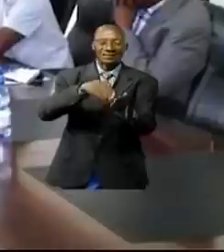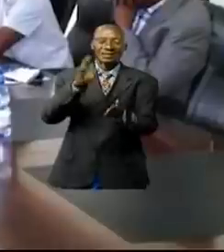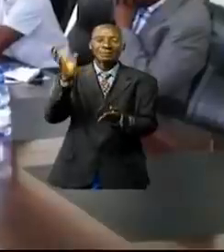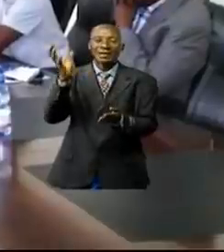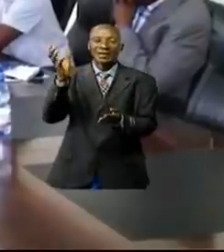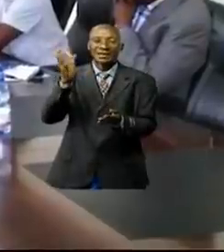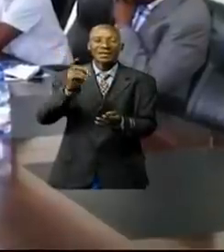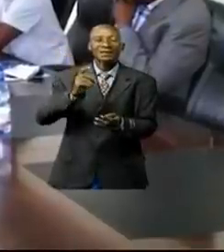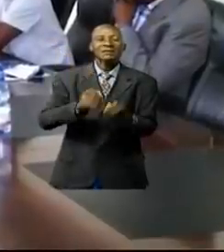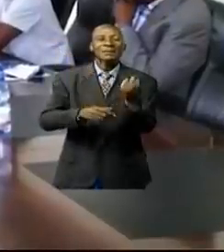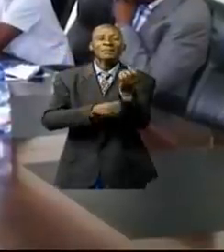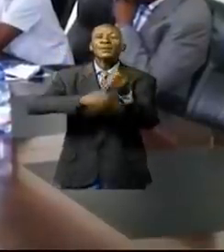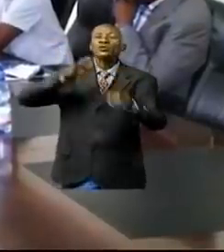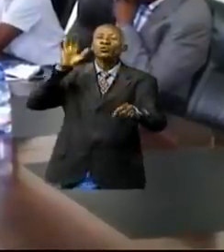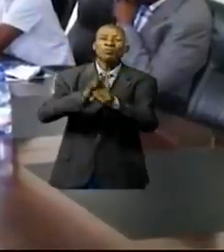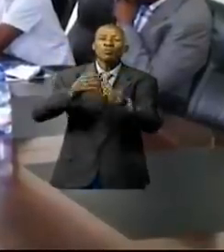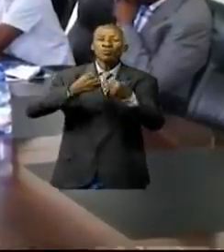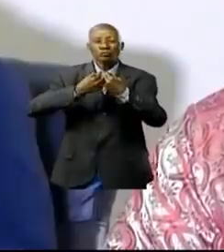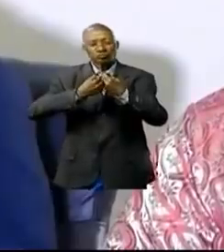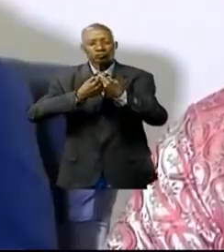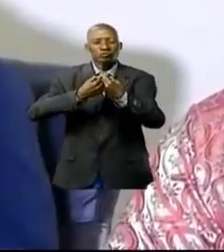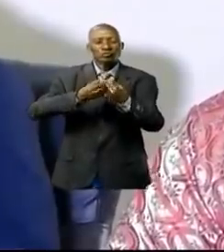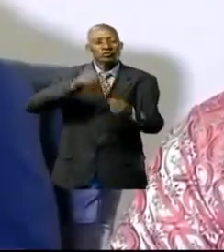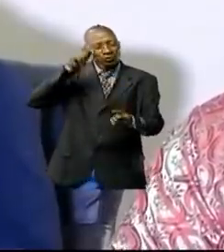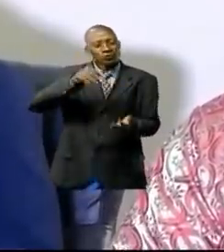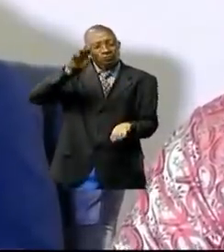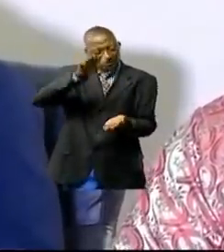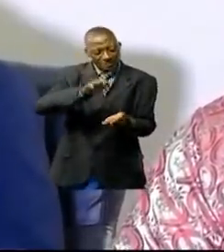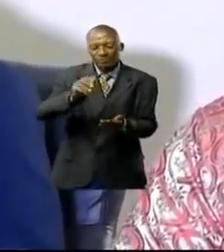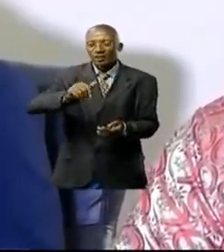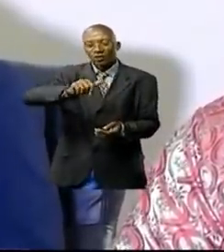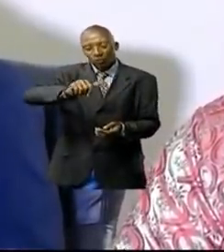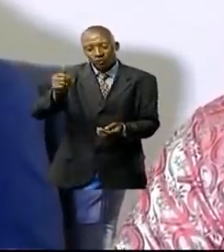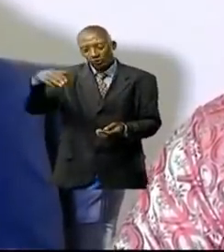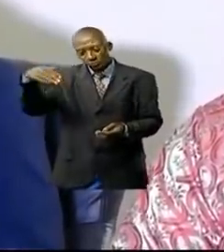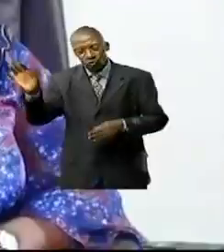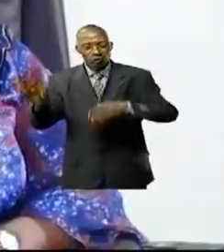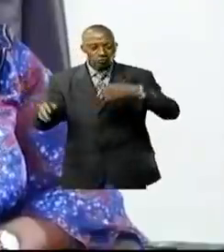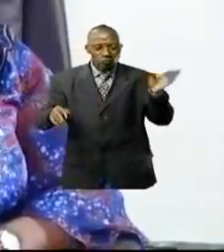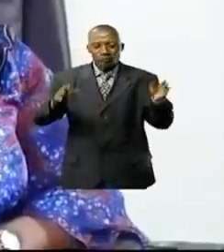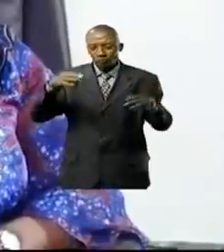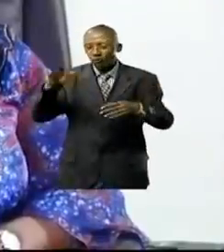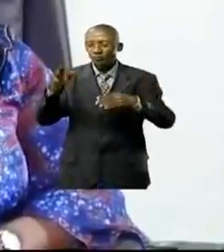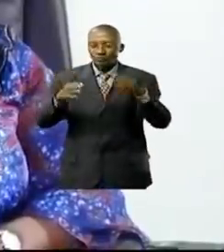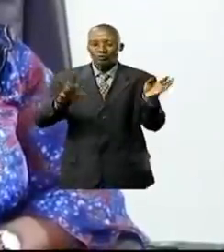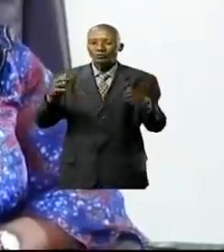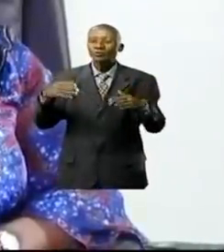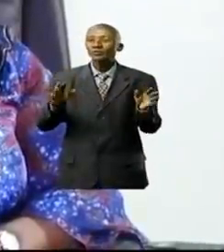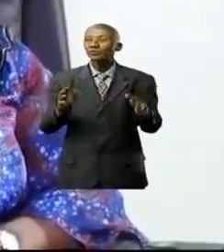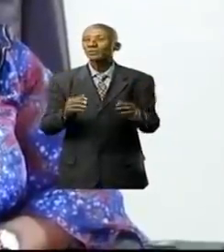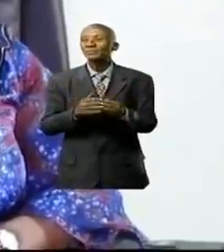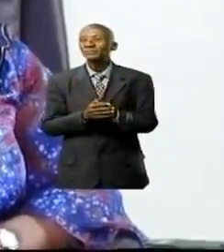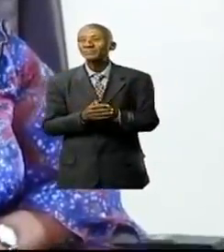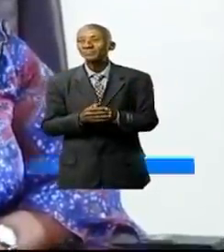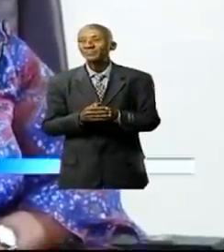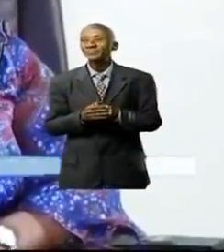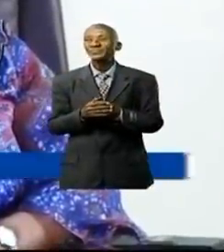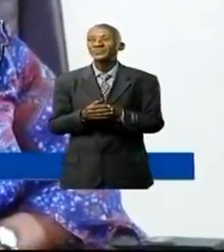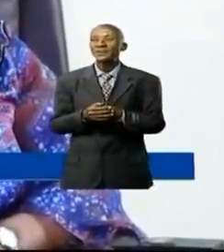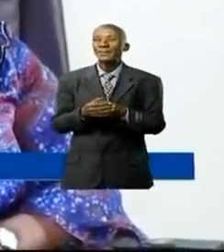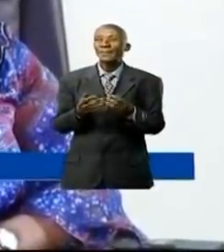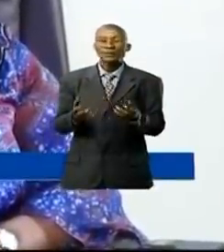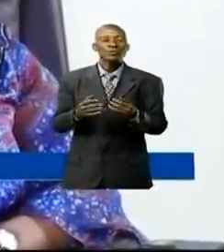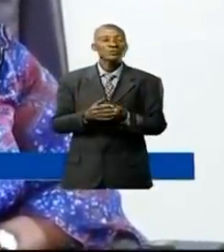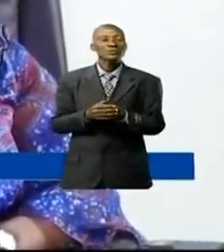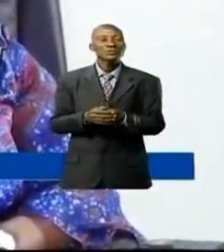demandé aux deux procureurs généraux de mener des inspections pour désengorger Makala. Je l'ai dit